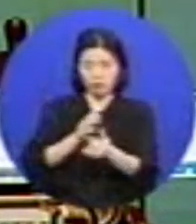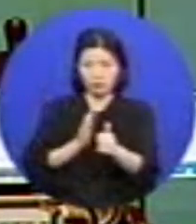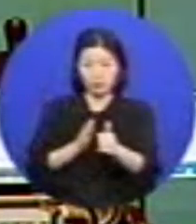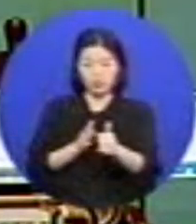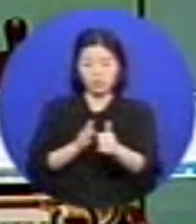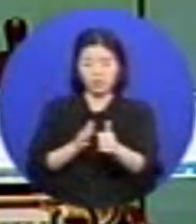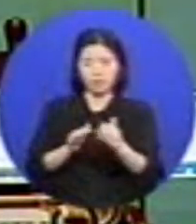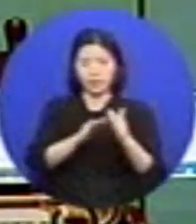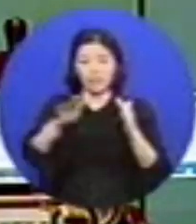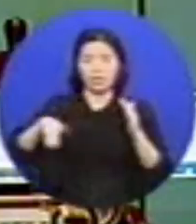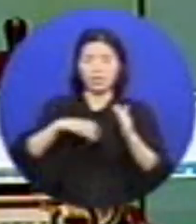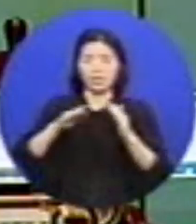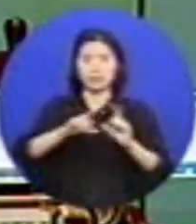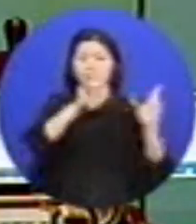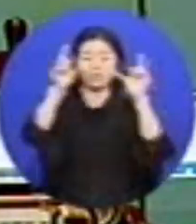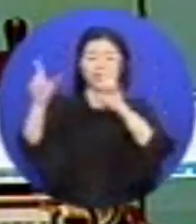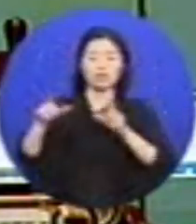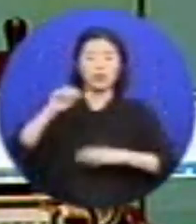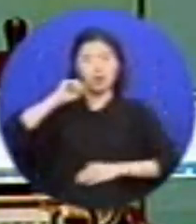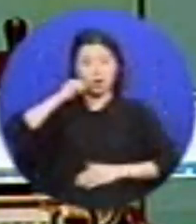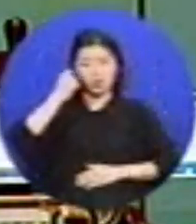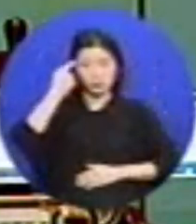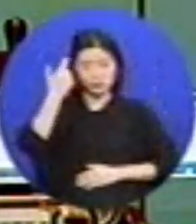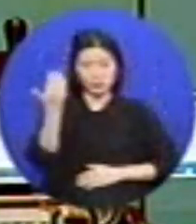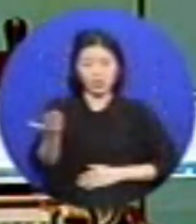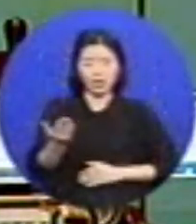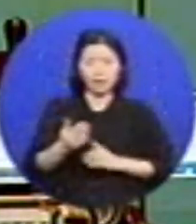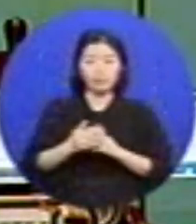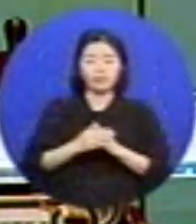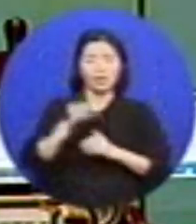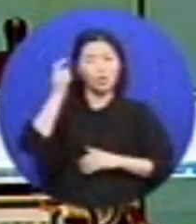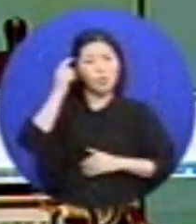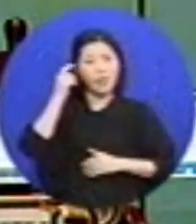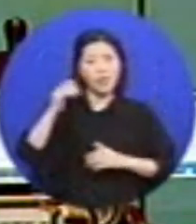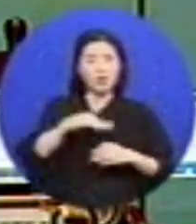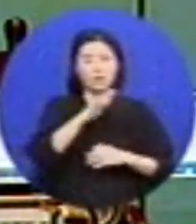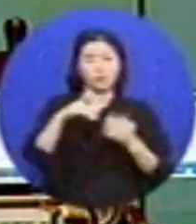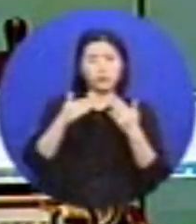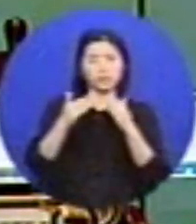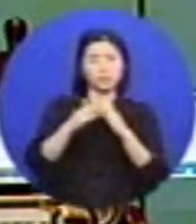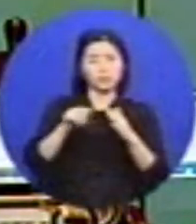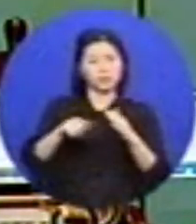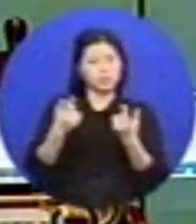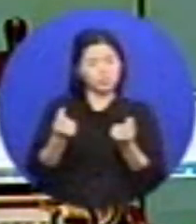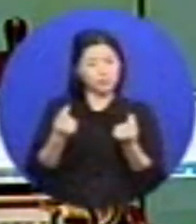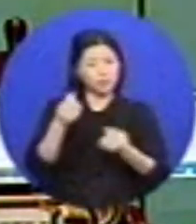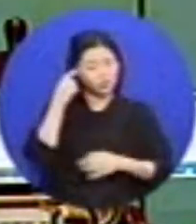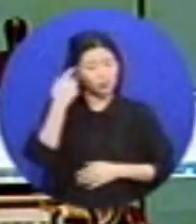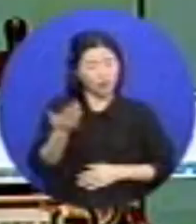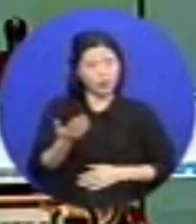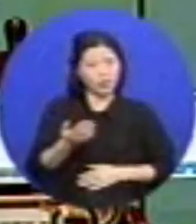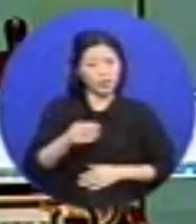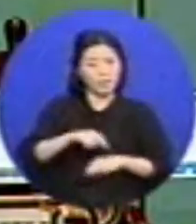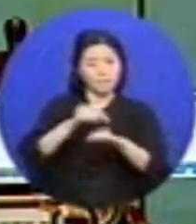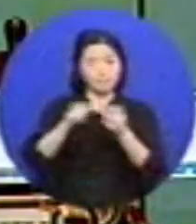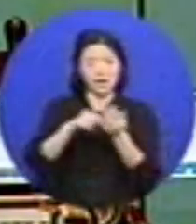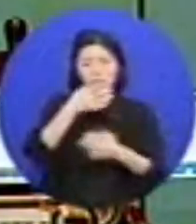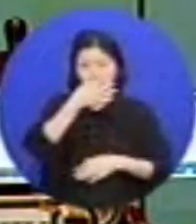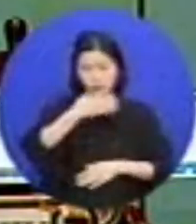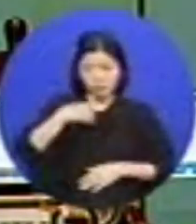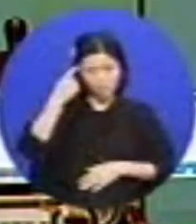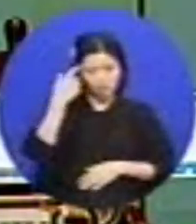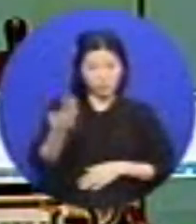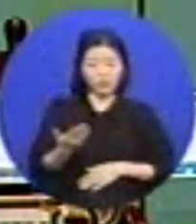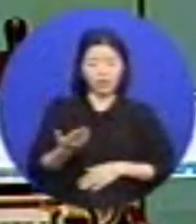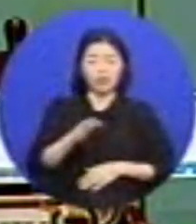가정생활이 어렵습니까? 왜 우리 집은 이런가? 아직도 마음이 힘드십니까?